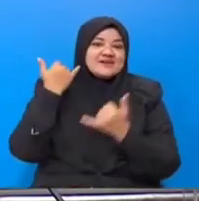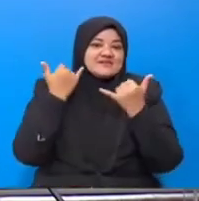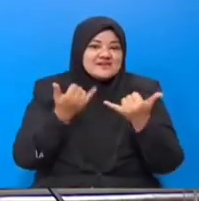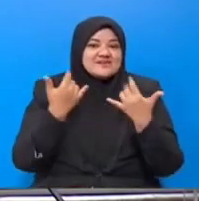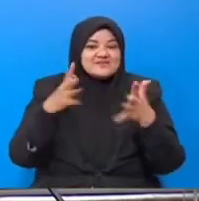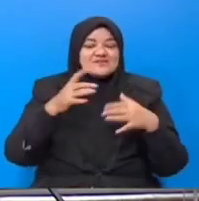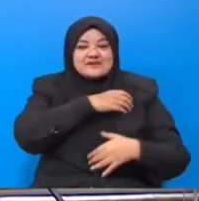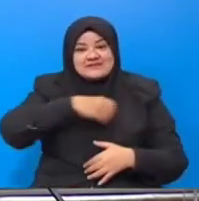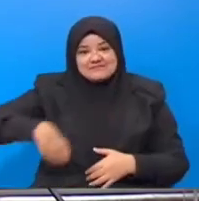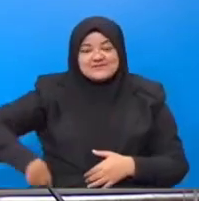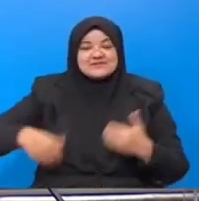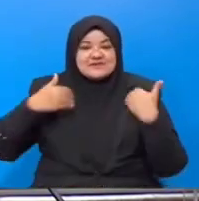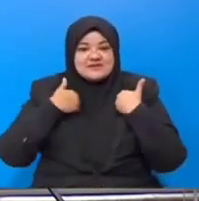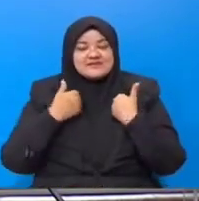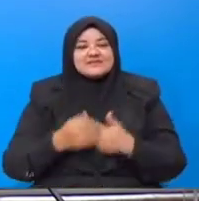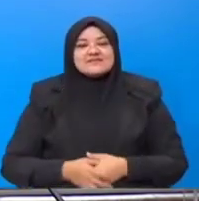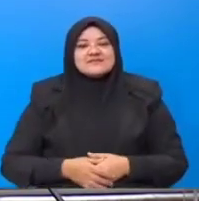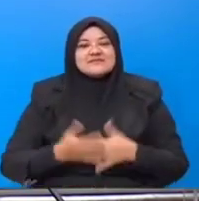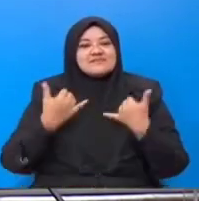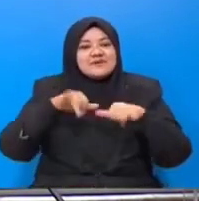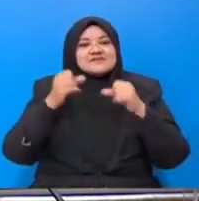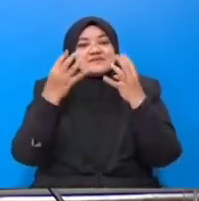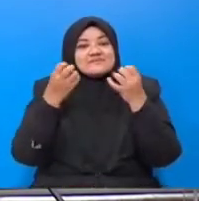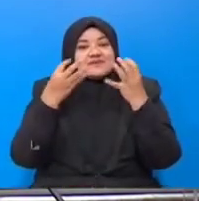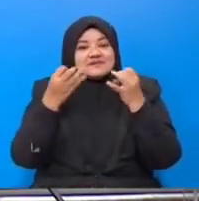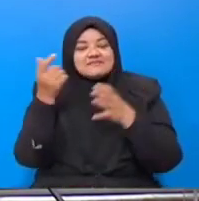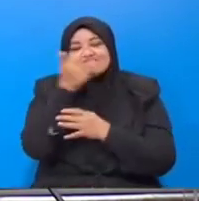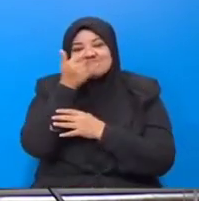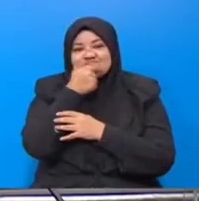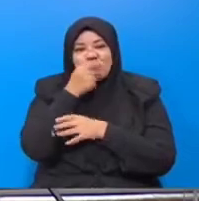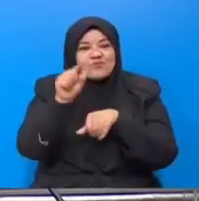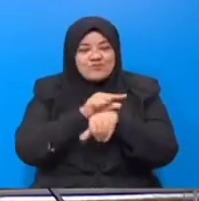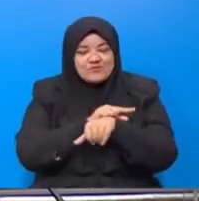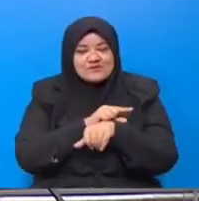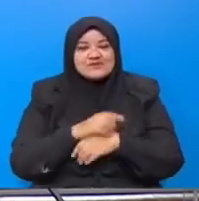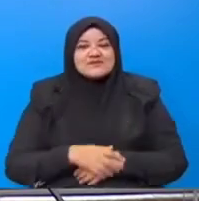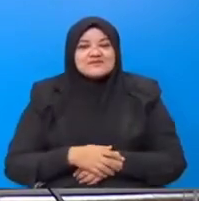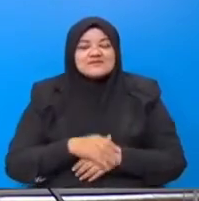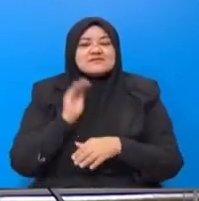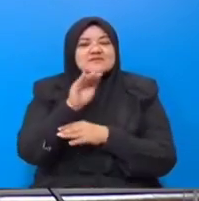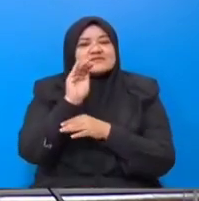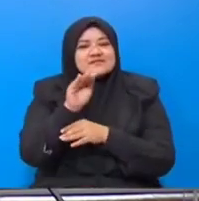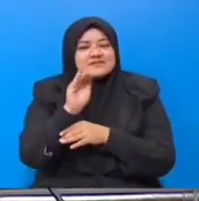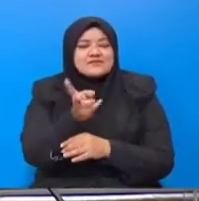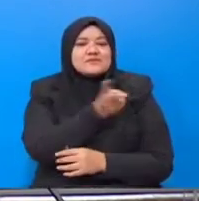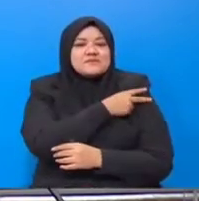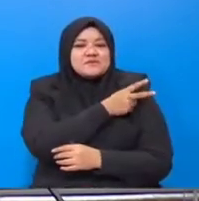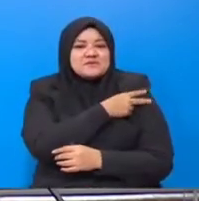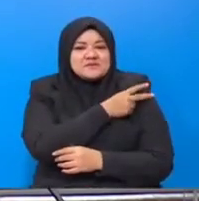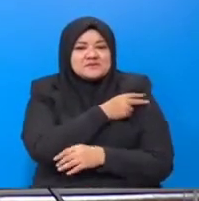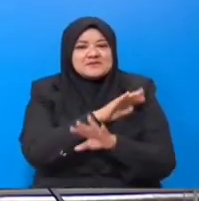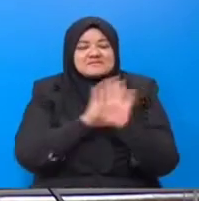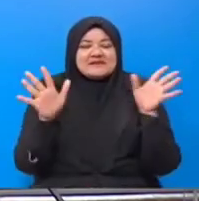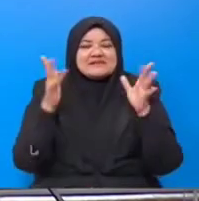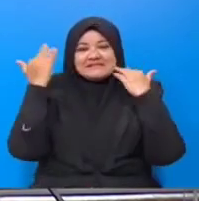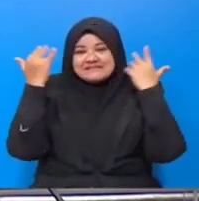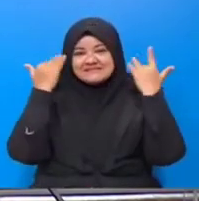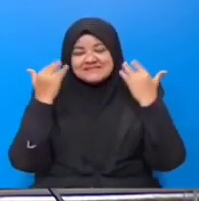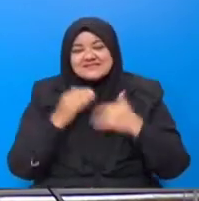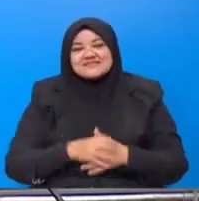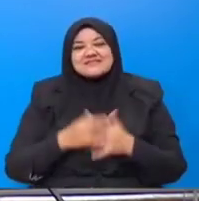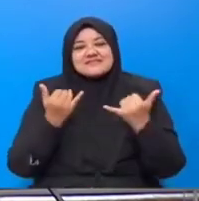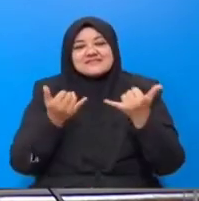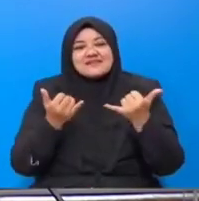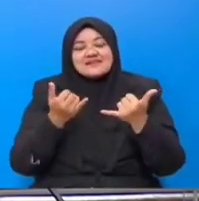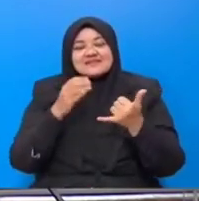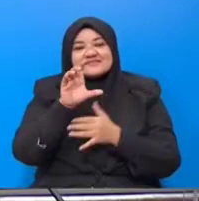sekarang sudah dipasang masih banyak tak mau pakai ditegur penguasa Janganlah bising